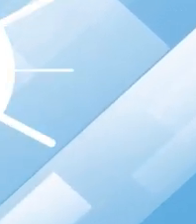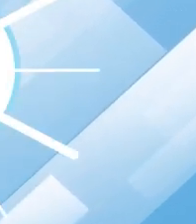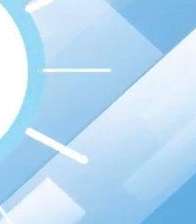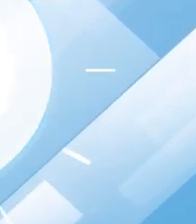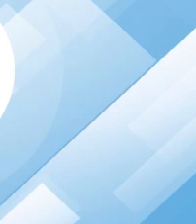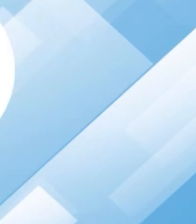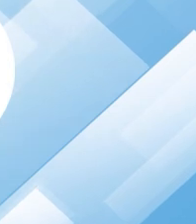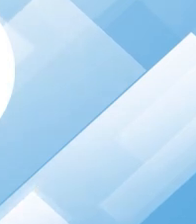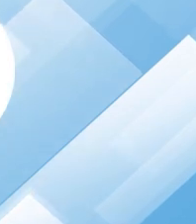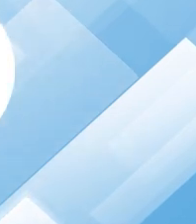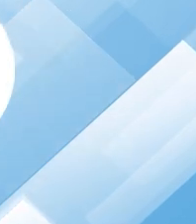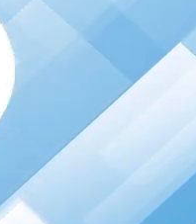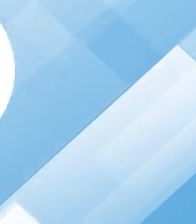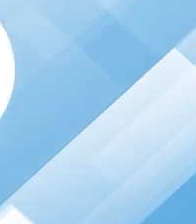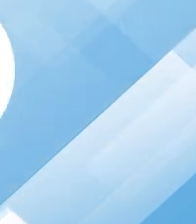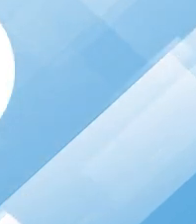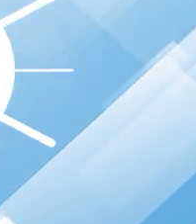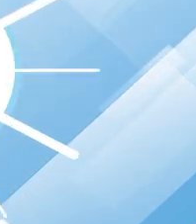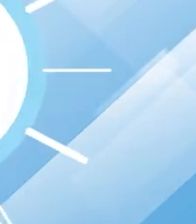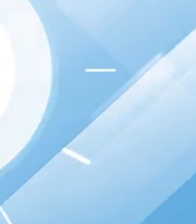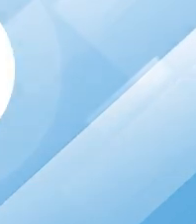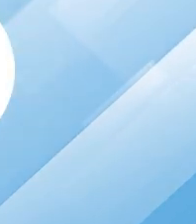있니다 n